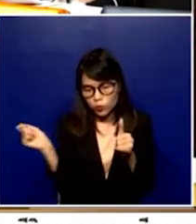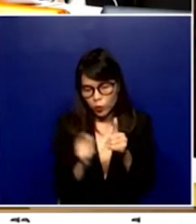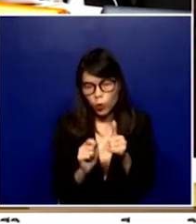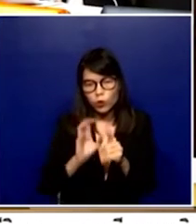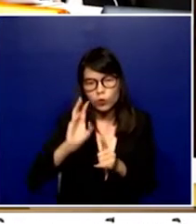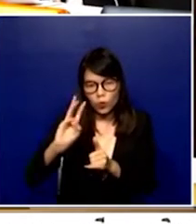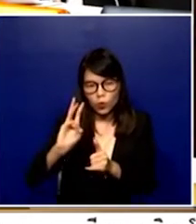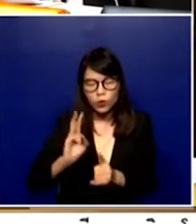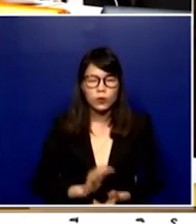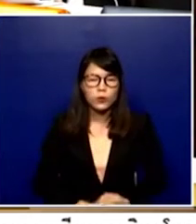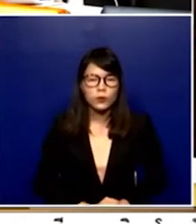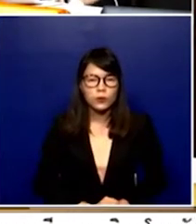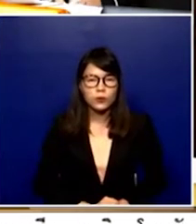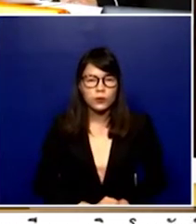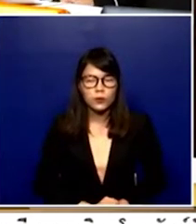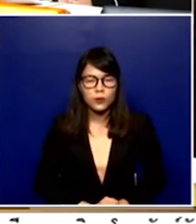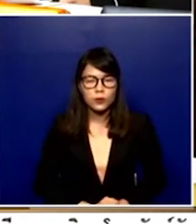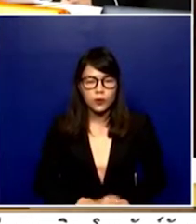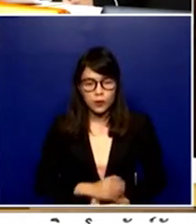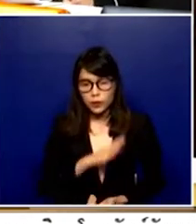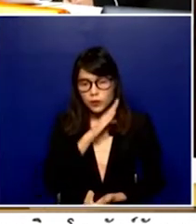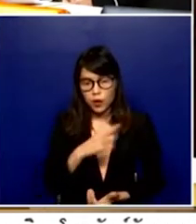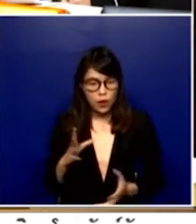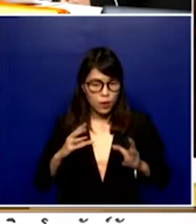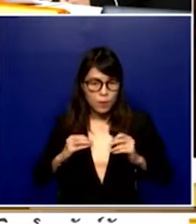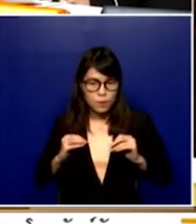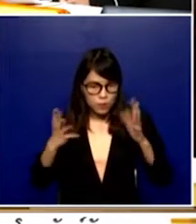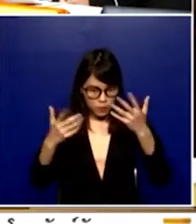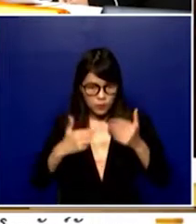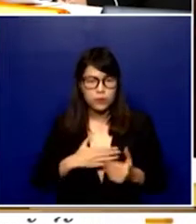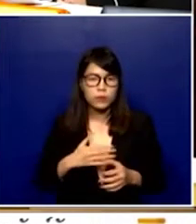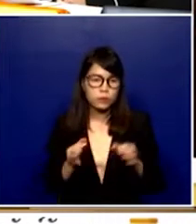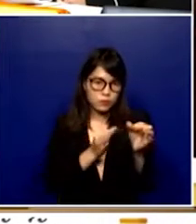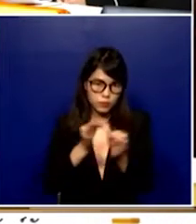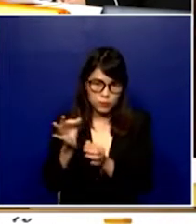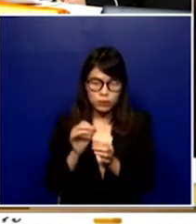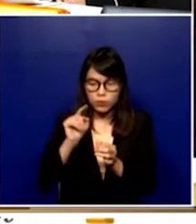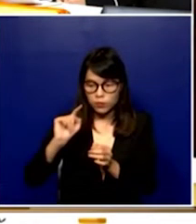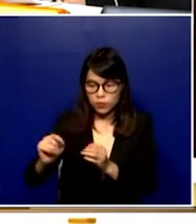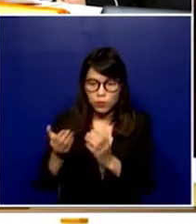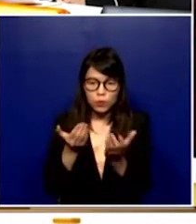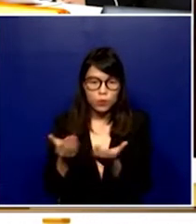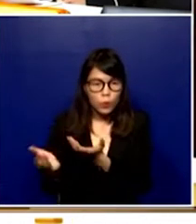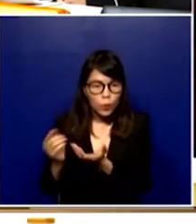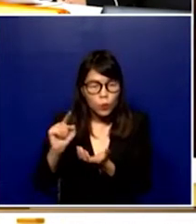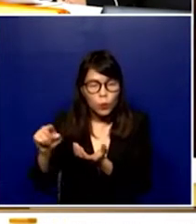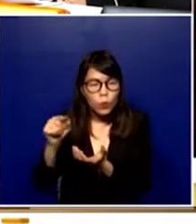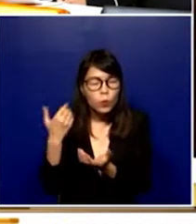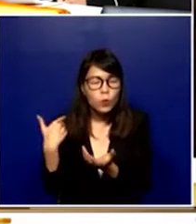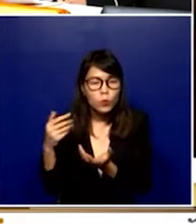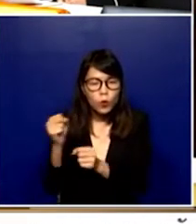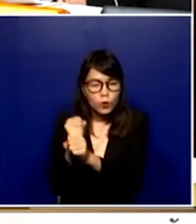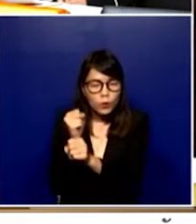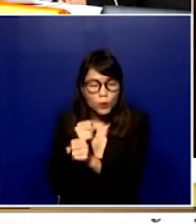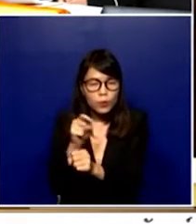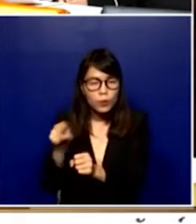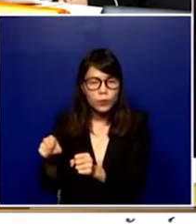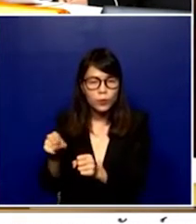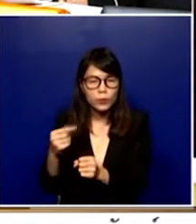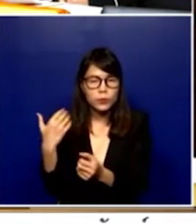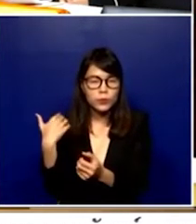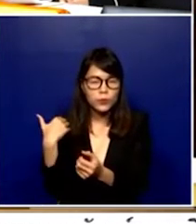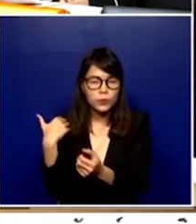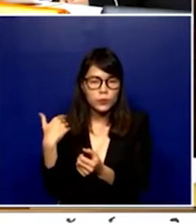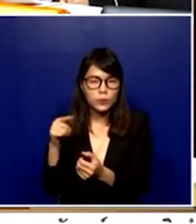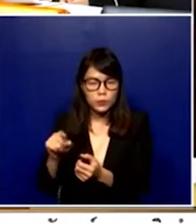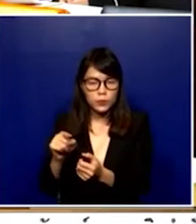ถ้ท่านปฤิเศษท่านไม่ยอมรข้อก่ AREarnี้ดฉันบอกให้ ท่านให้หกน้องเอาพองอดอ 90 ของท่าน 6 ปี